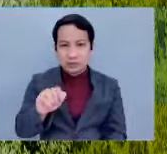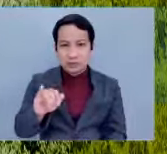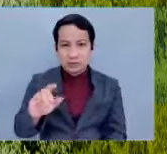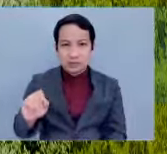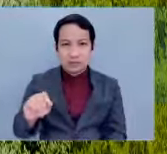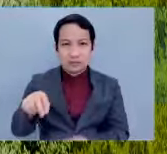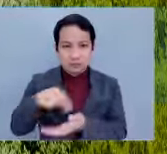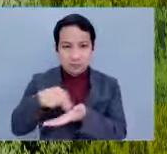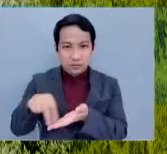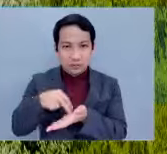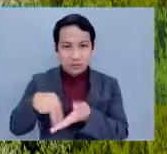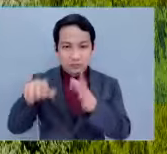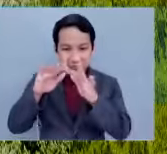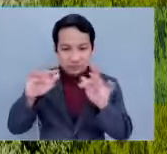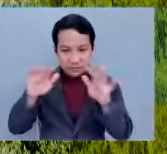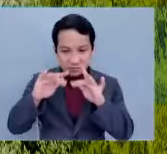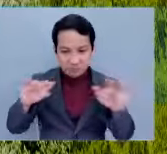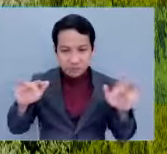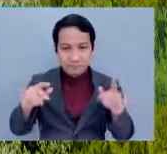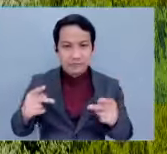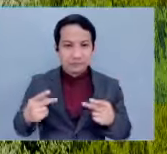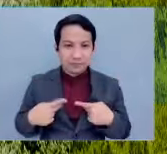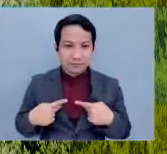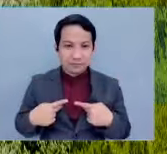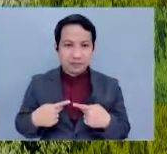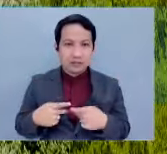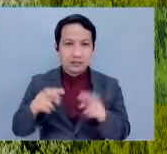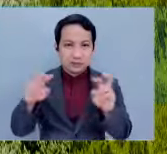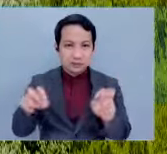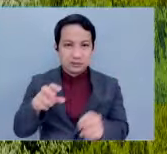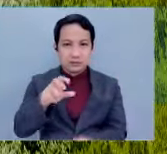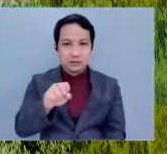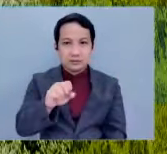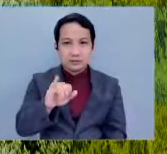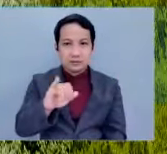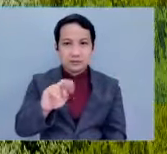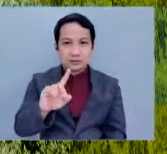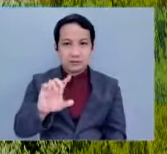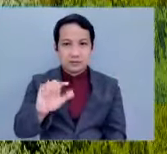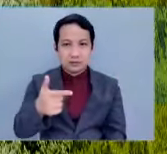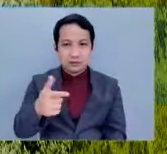festival pero dahil meron ng Sinulog ang dance festival na Sinulog